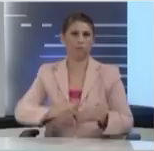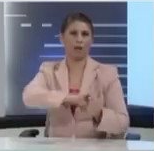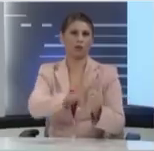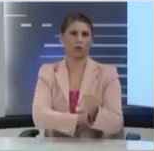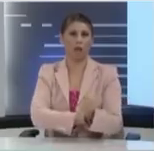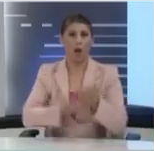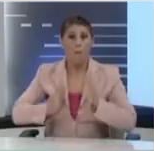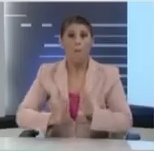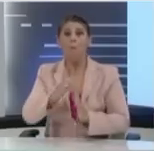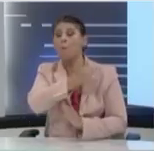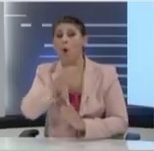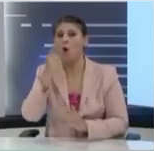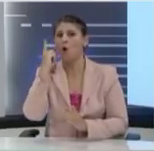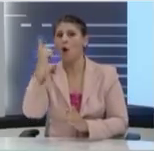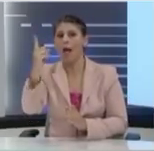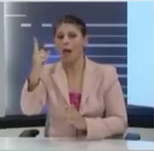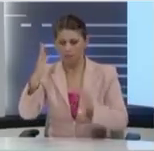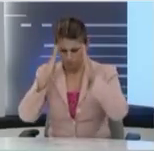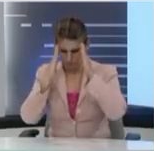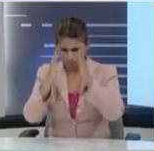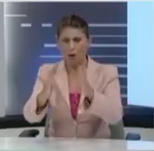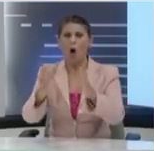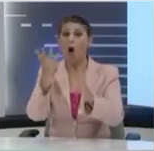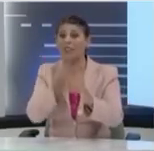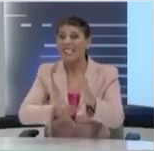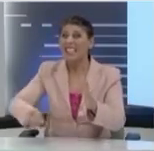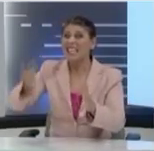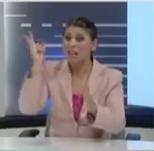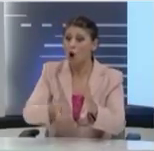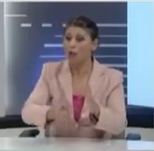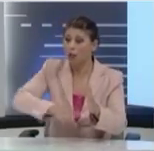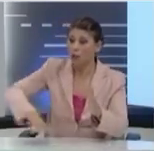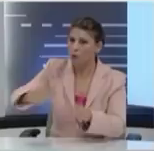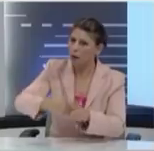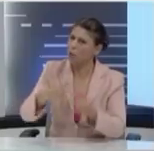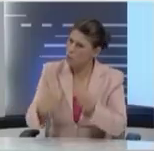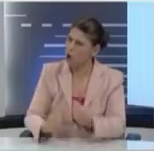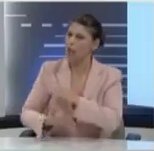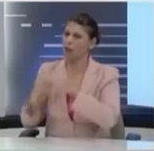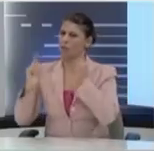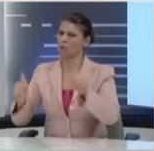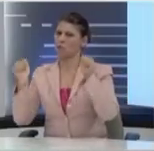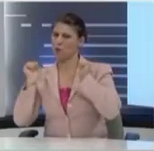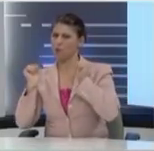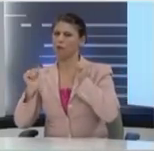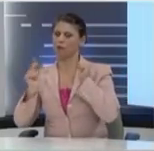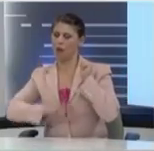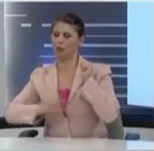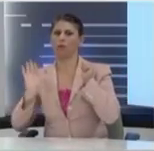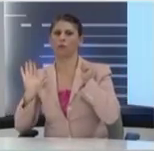Πορεύεστε με ένα και μόνο δόγμα. Όσο χειρότερα για το λαό, τόσο καλύτερα για σας. Και όταν